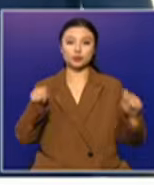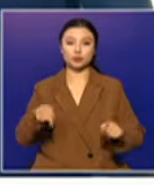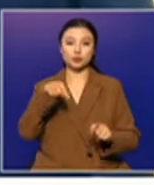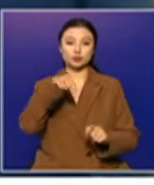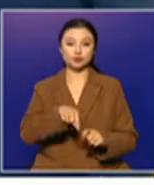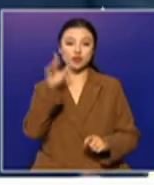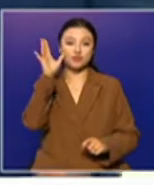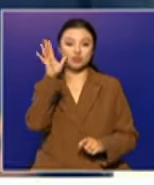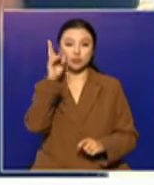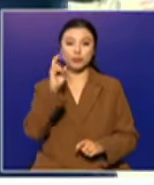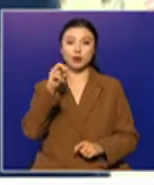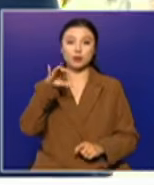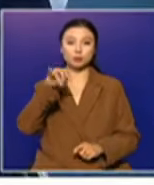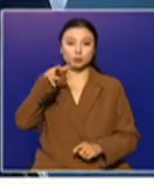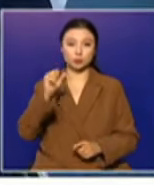капсуласын салды.